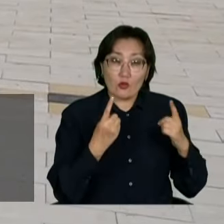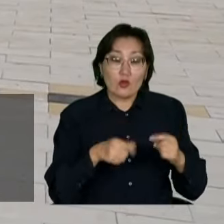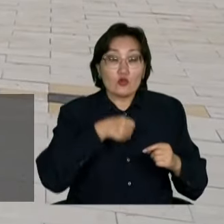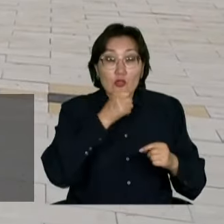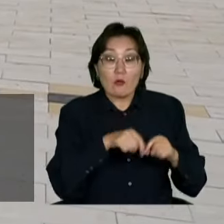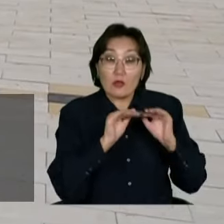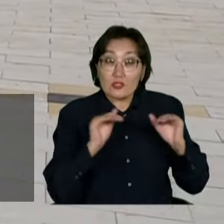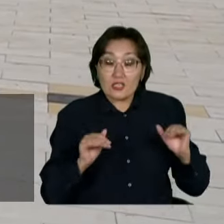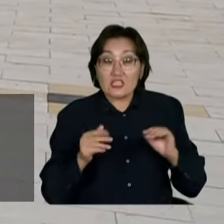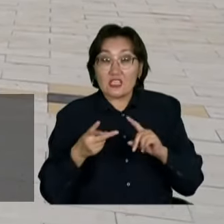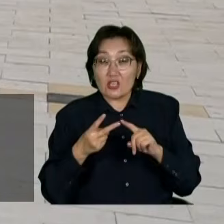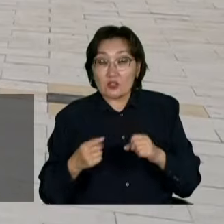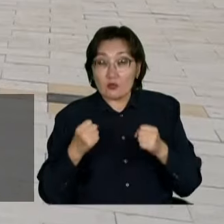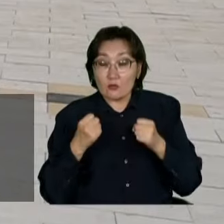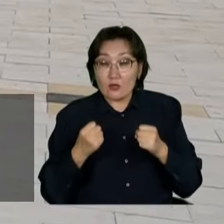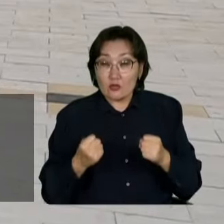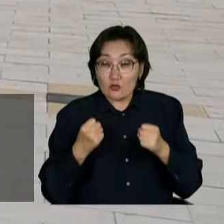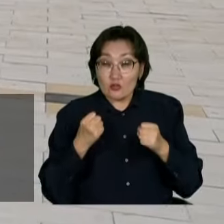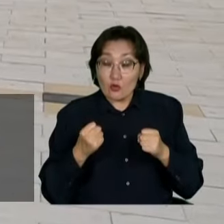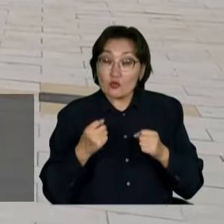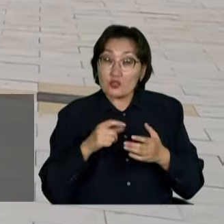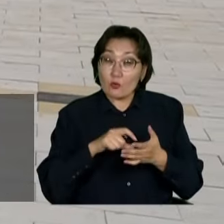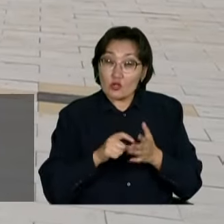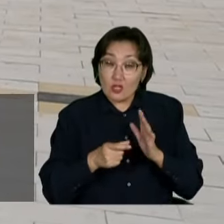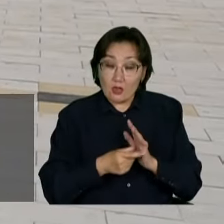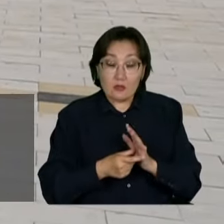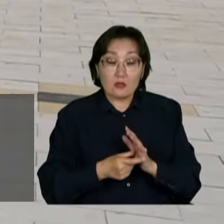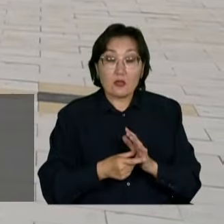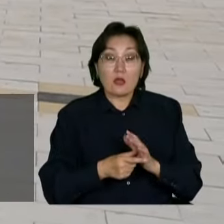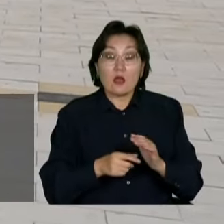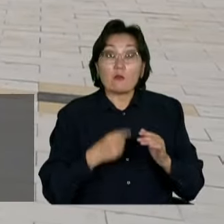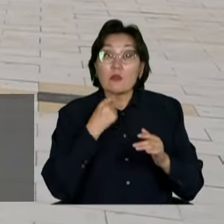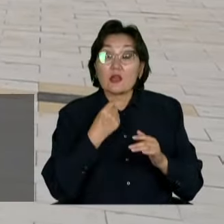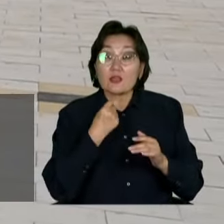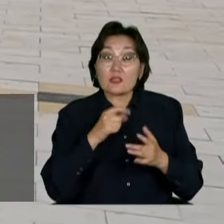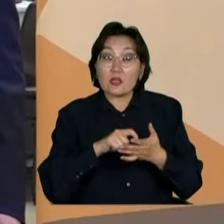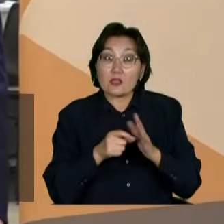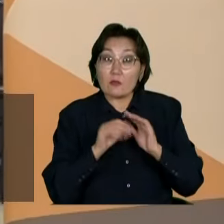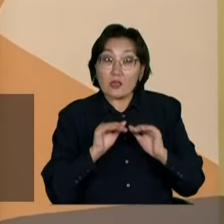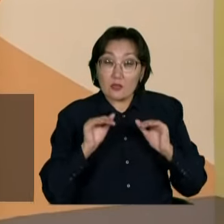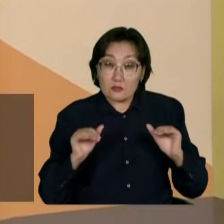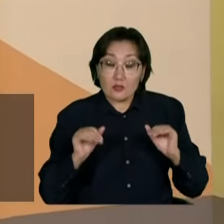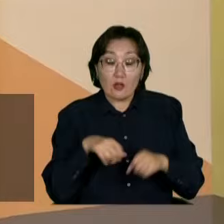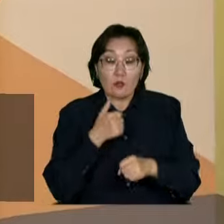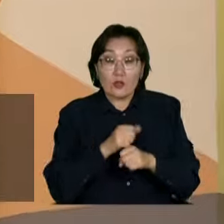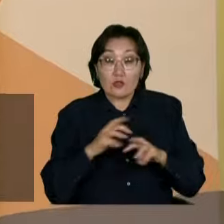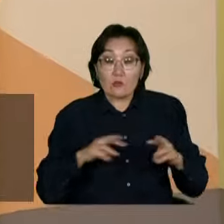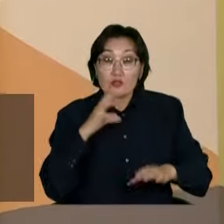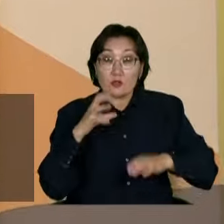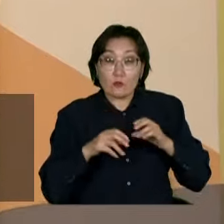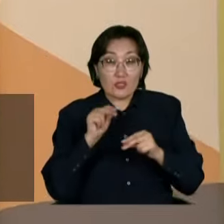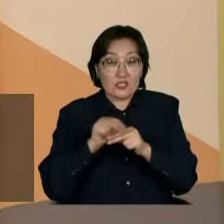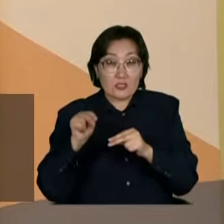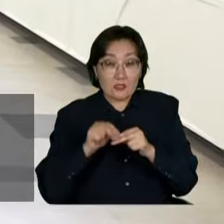балаларға, үлкен оқушыларға, екіншісі бастауыш балаларға. Үкімет басшысы халықаралық білім